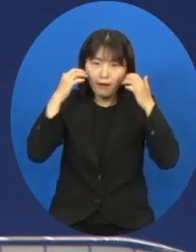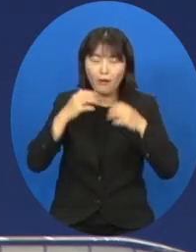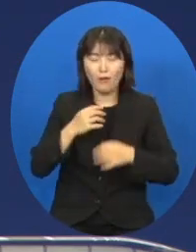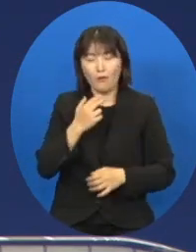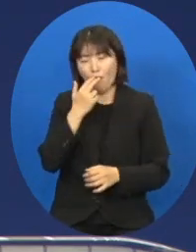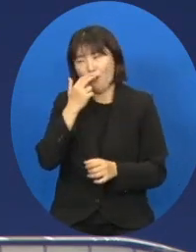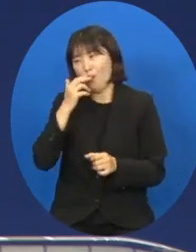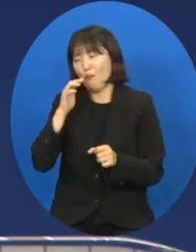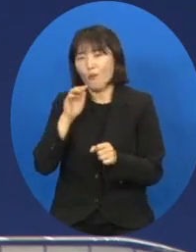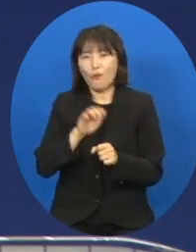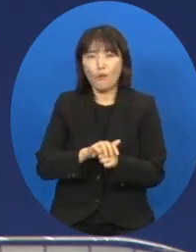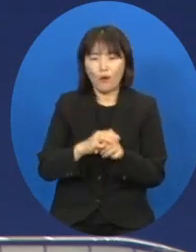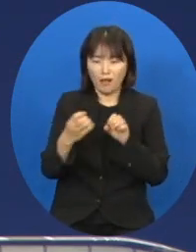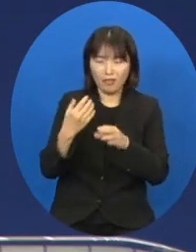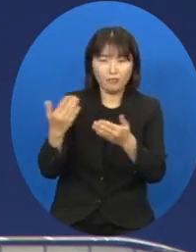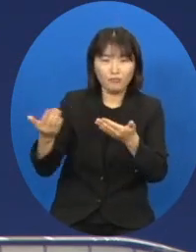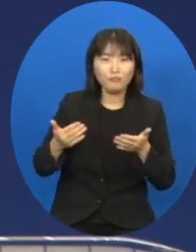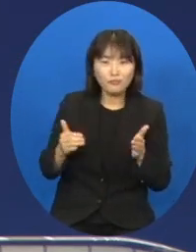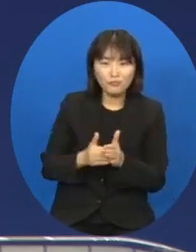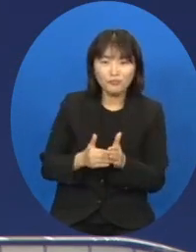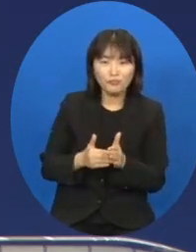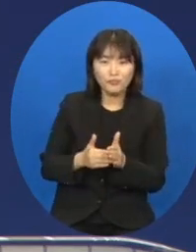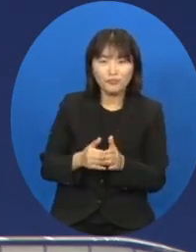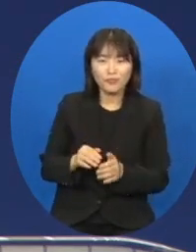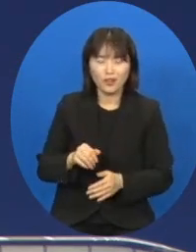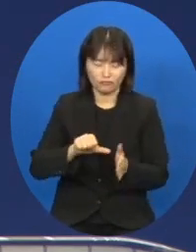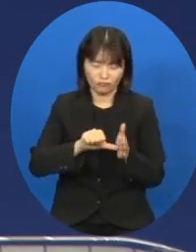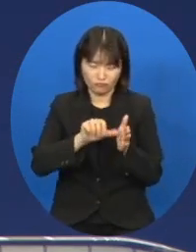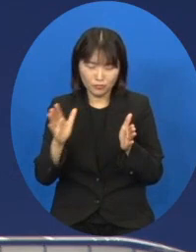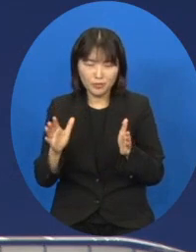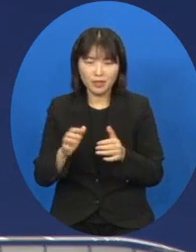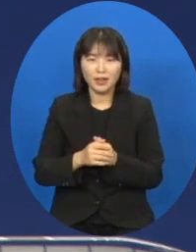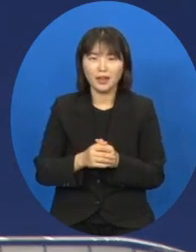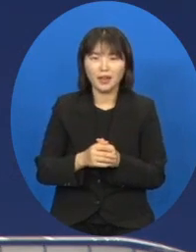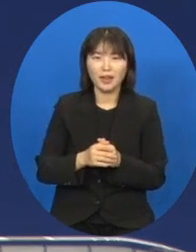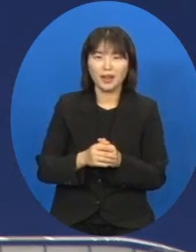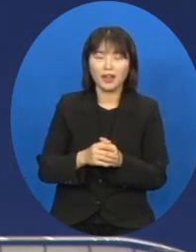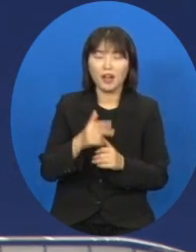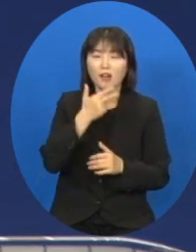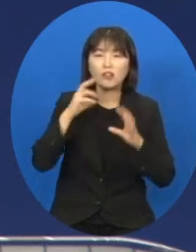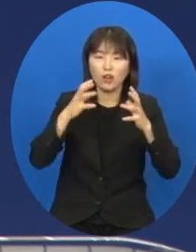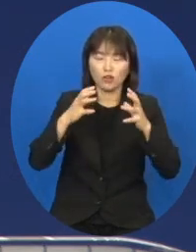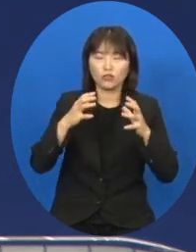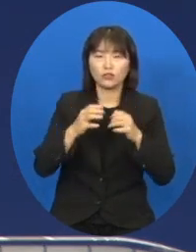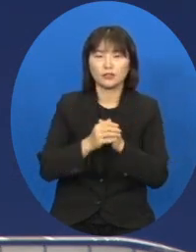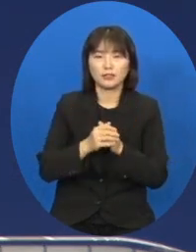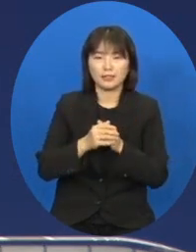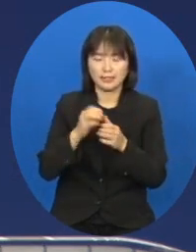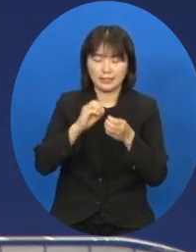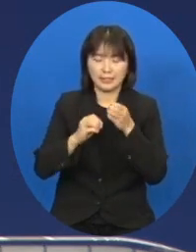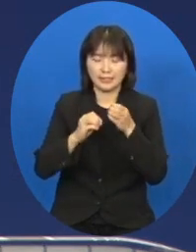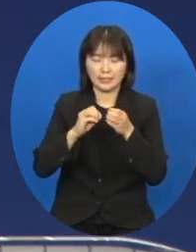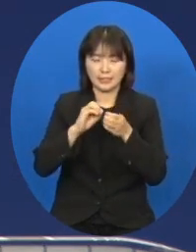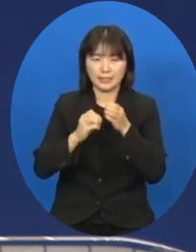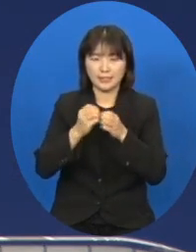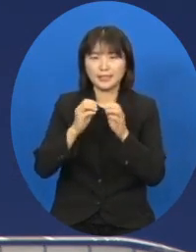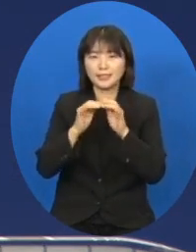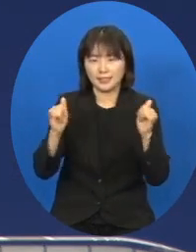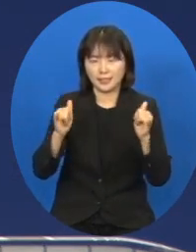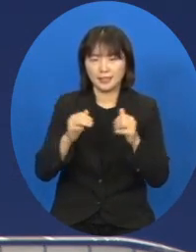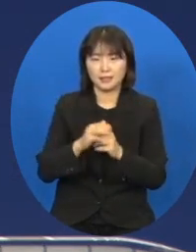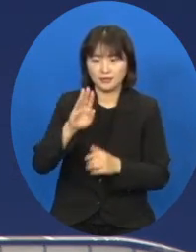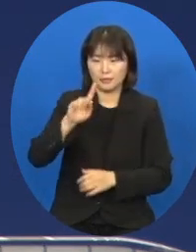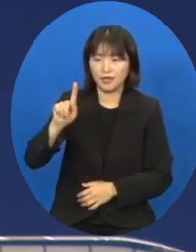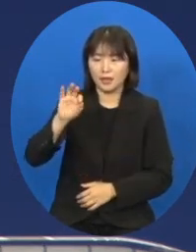기가 막힌 답을 썼어요. 유명한 낭만파시인 바이런입니다. 그